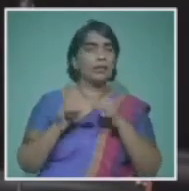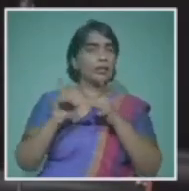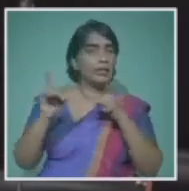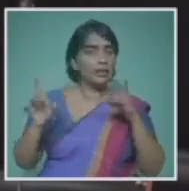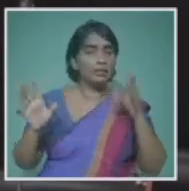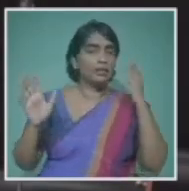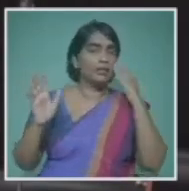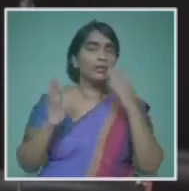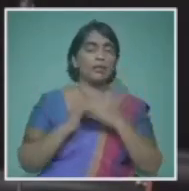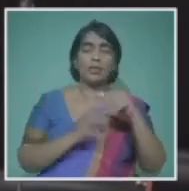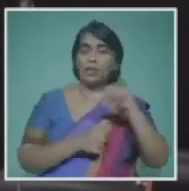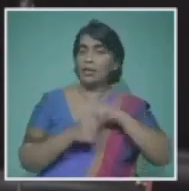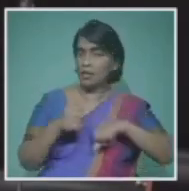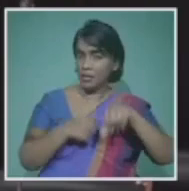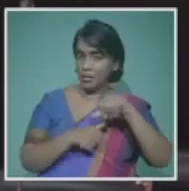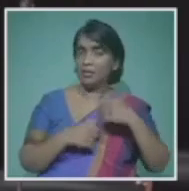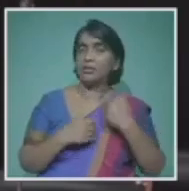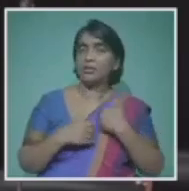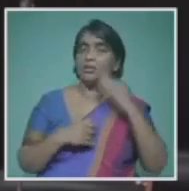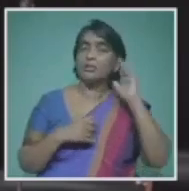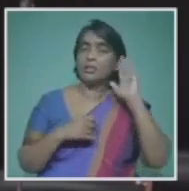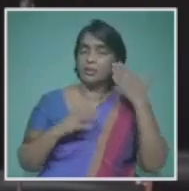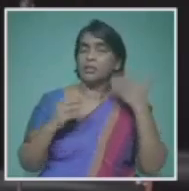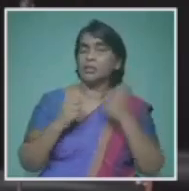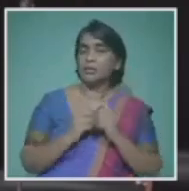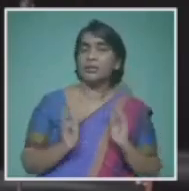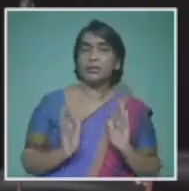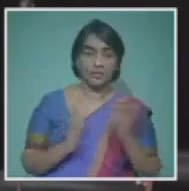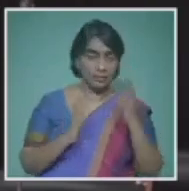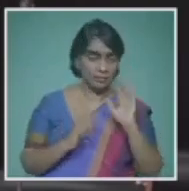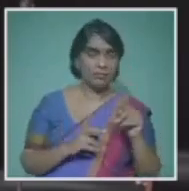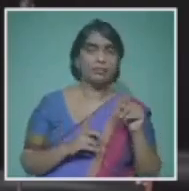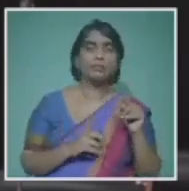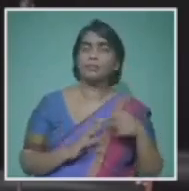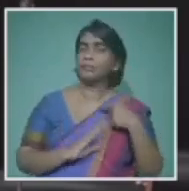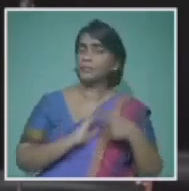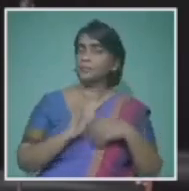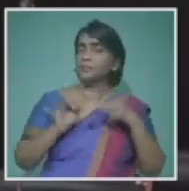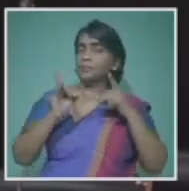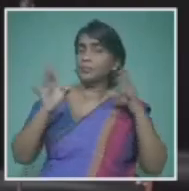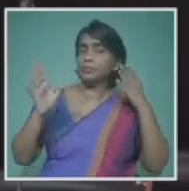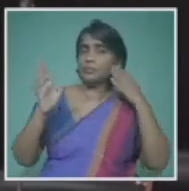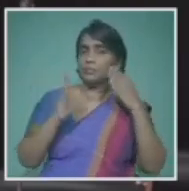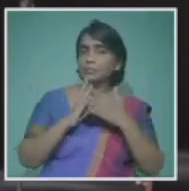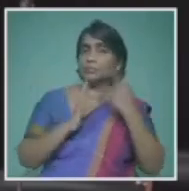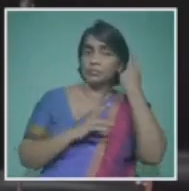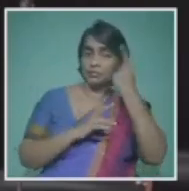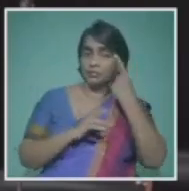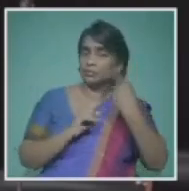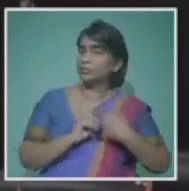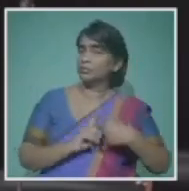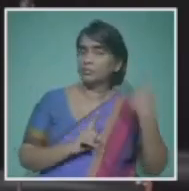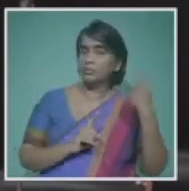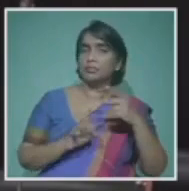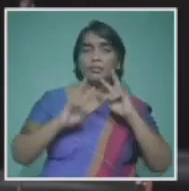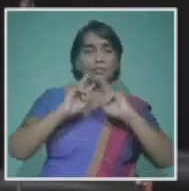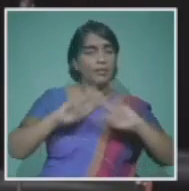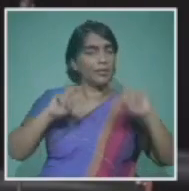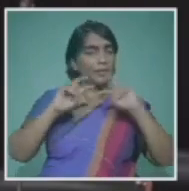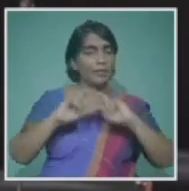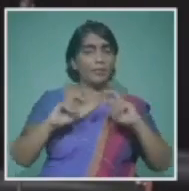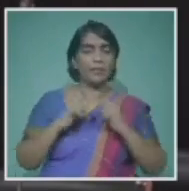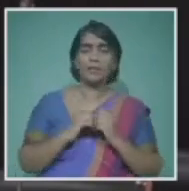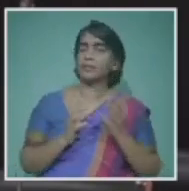ඉතිහාසය පිළිබඳ ආයතනය අපි විශේෂයෙන්ම ඇති කරන්න යන්නේ. මේ රටේ ඉතිහාසය ගැන දැනුම ඇති කරන්න, පරිශන ඇති